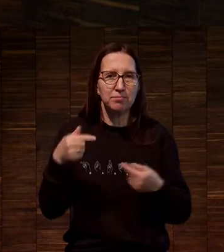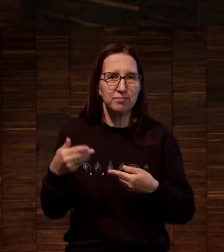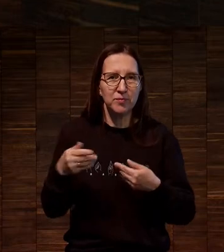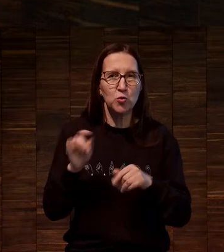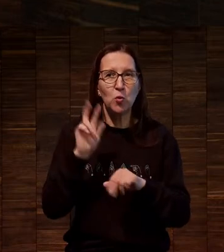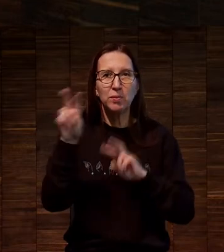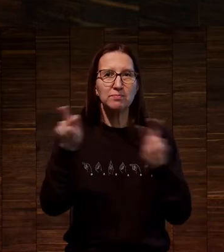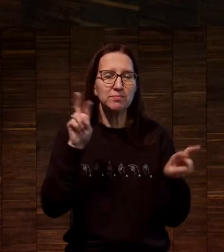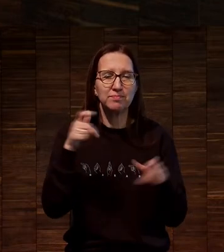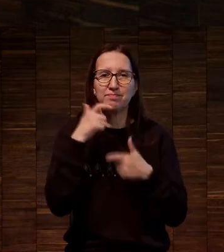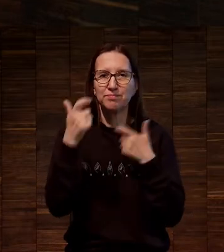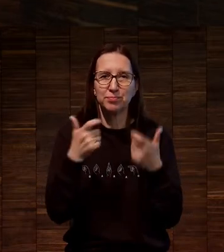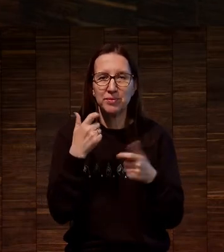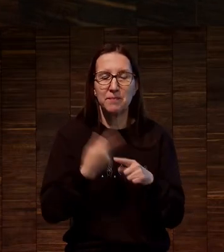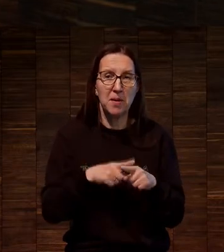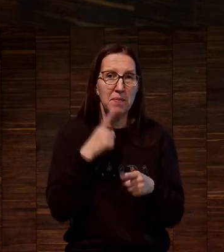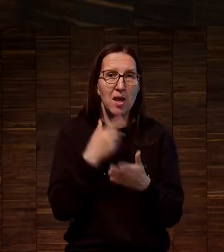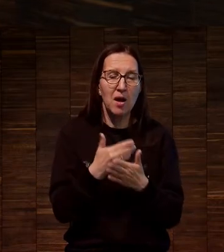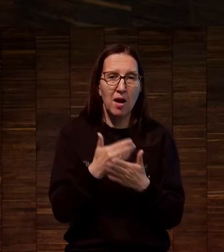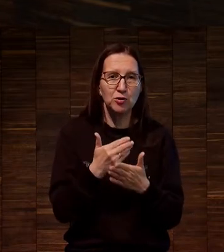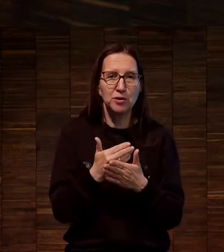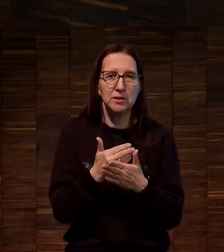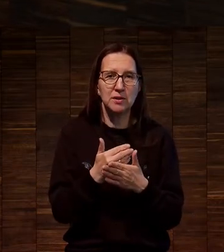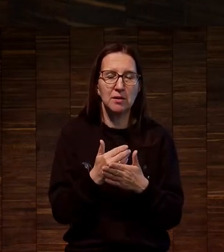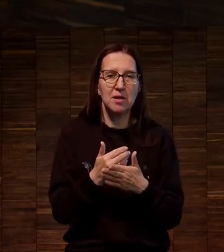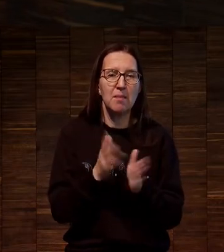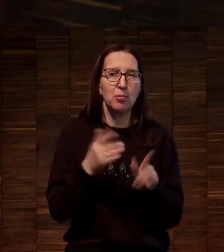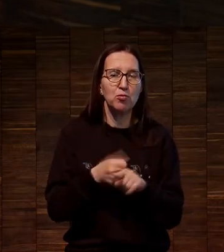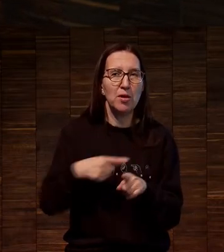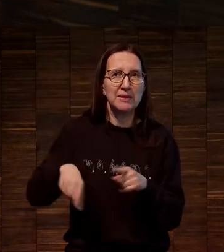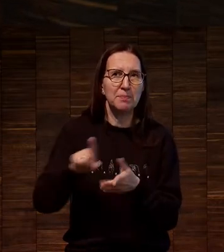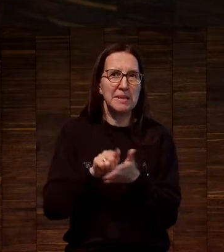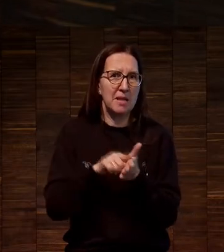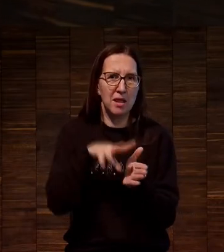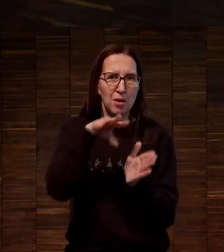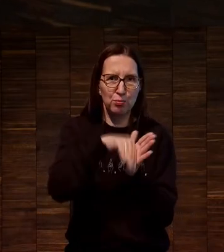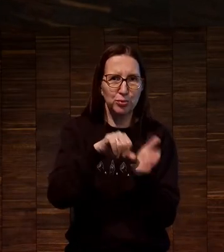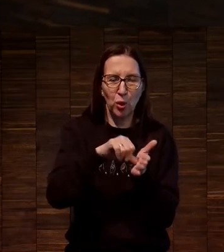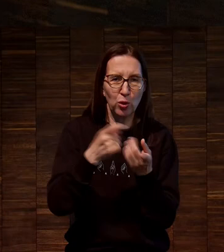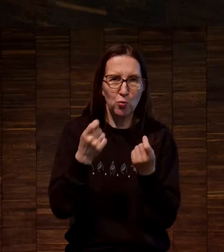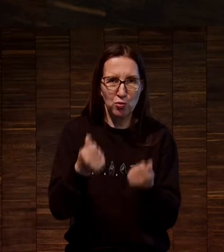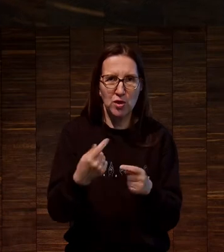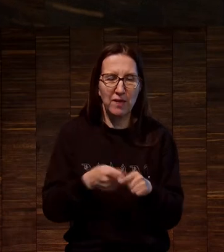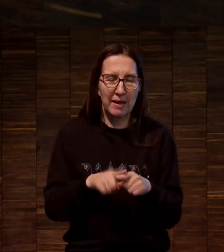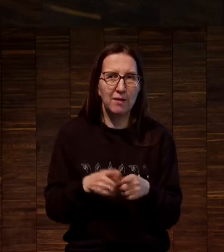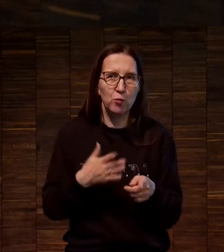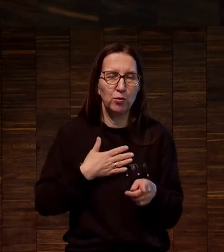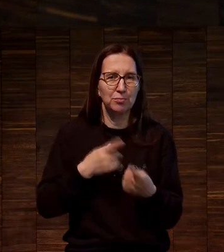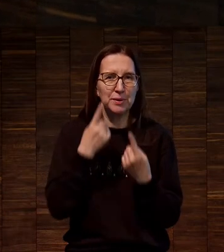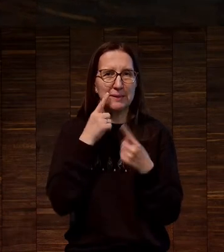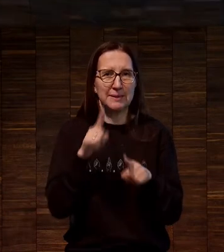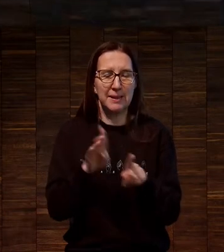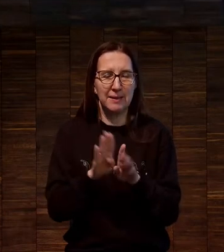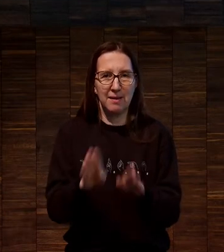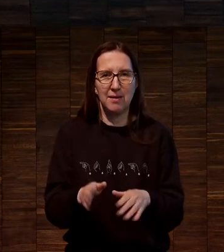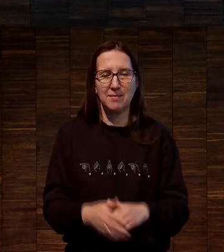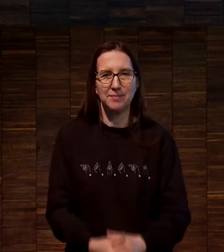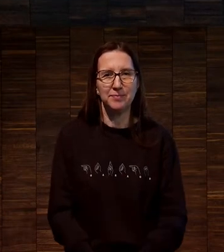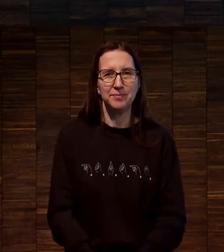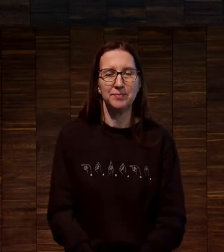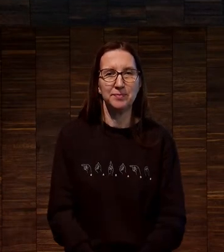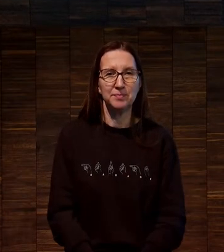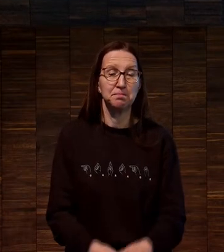что кажется, что они как будто исключены из всего этого процесса. Но это одна из идей. Посмотрим, mm-hmm. куда будем